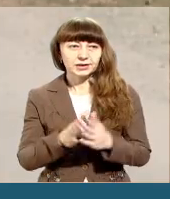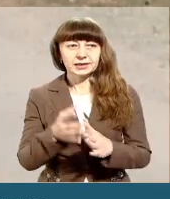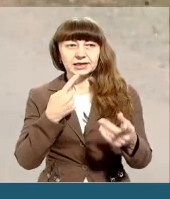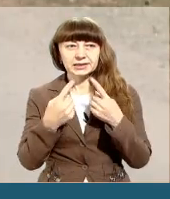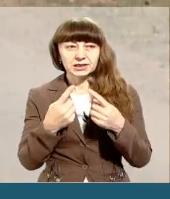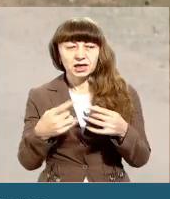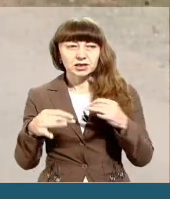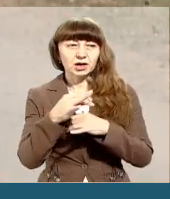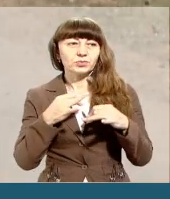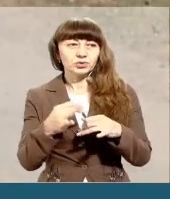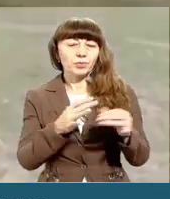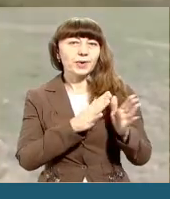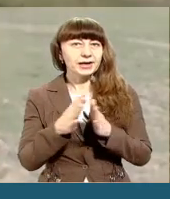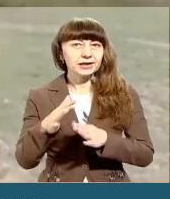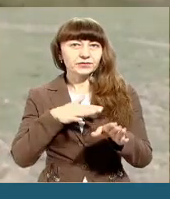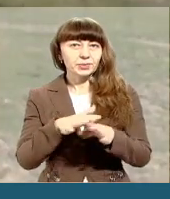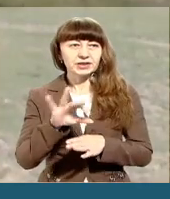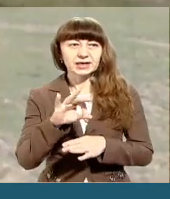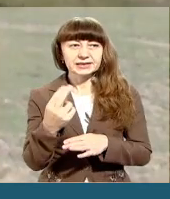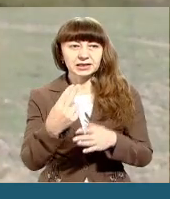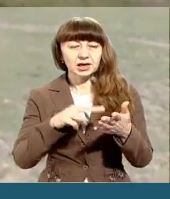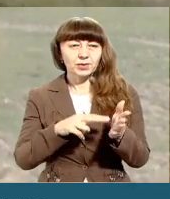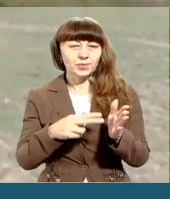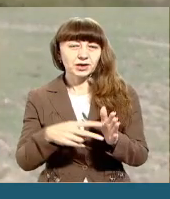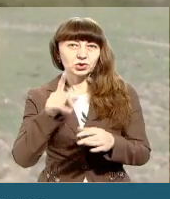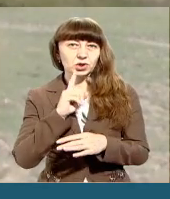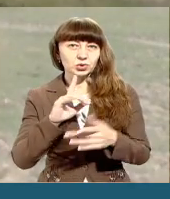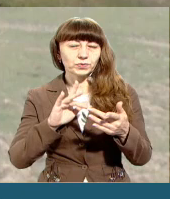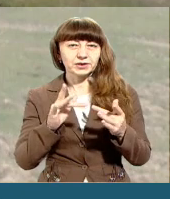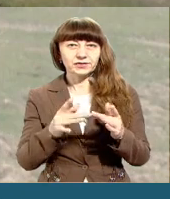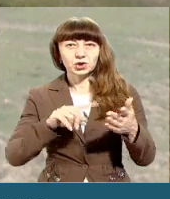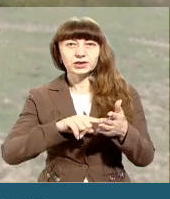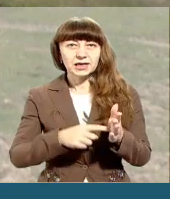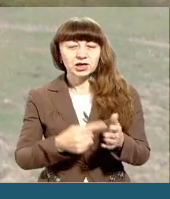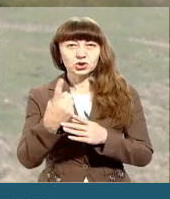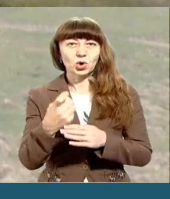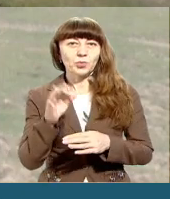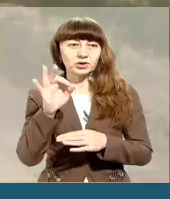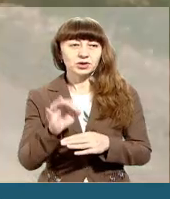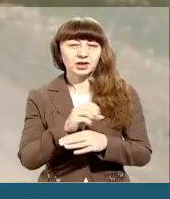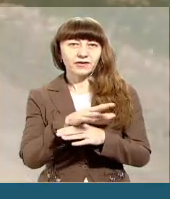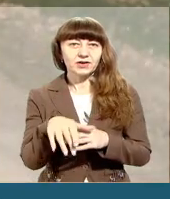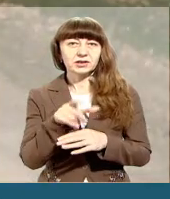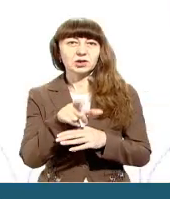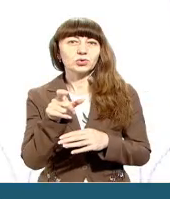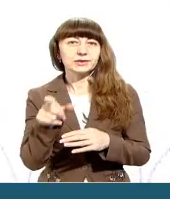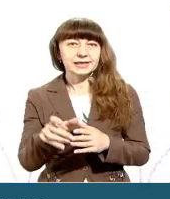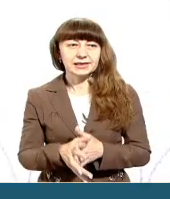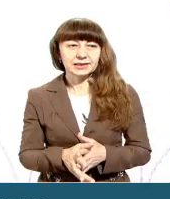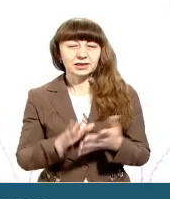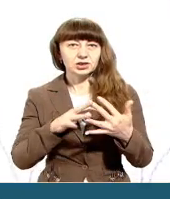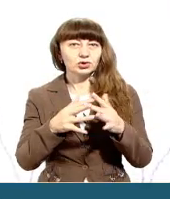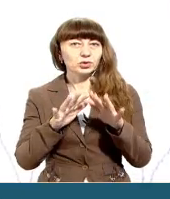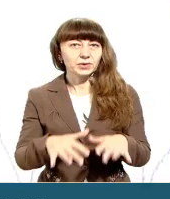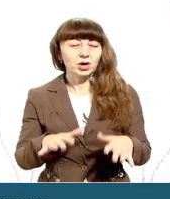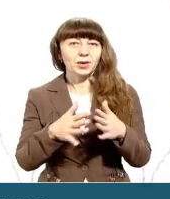қолжетімді интернет ұлттық жобасын іске асыру барысы талқыланды. Оның мақсаты 2027 жылдың соңына дейін бүкіл республика бойынша ауылдық